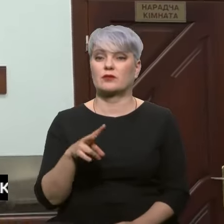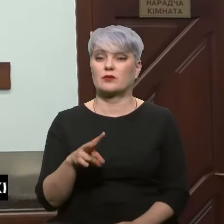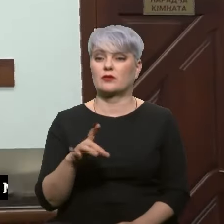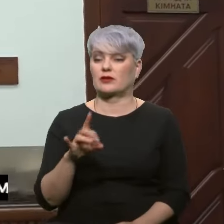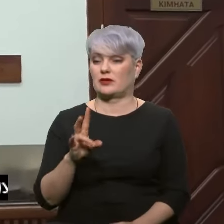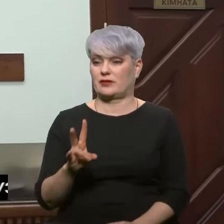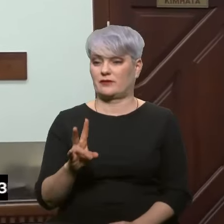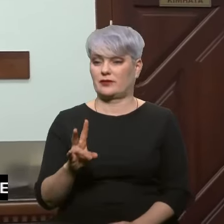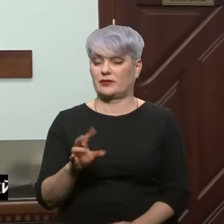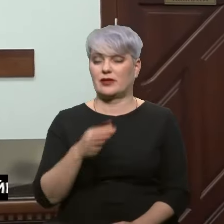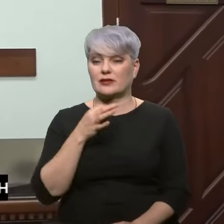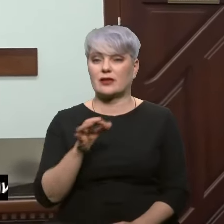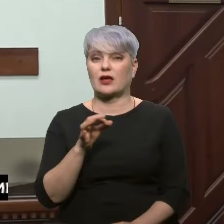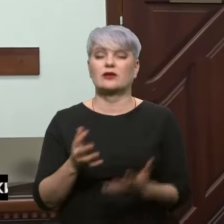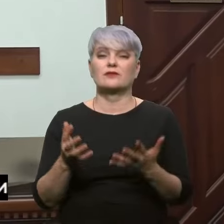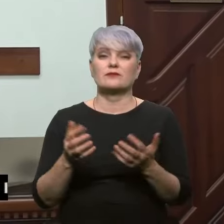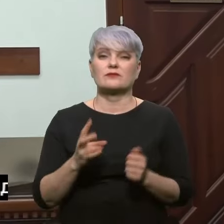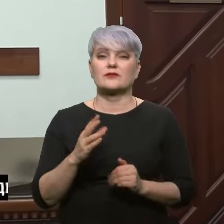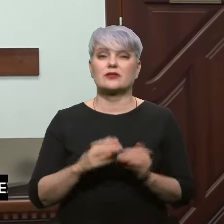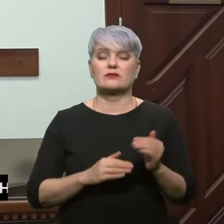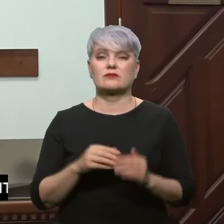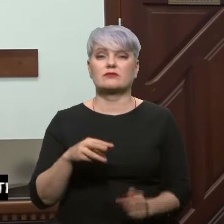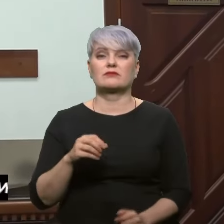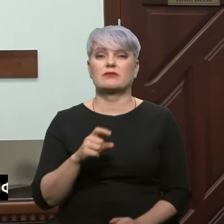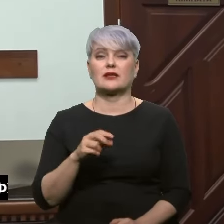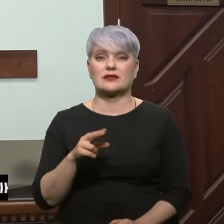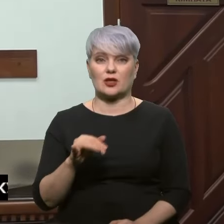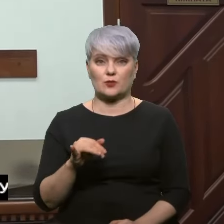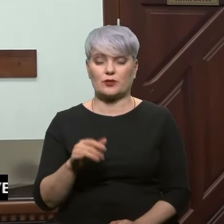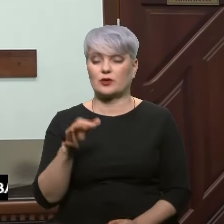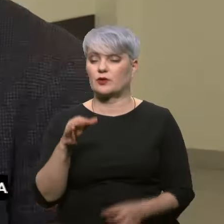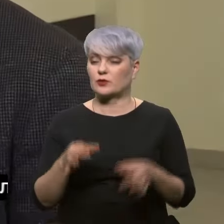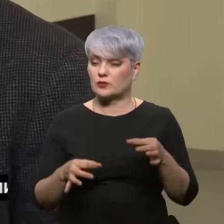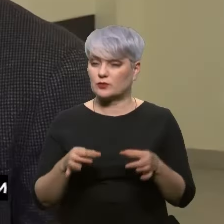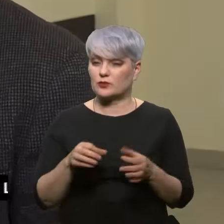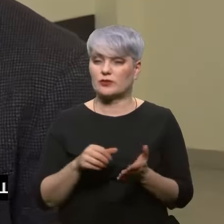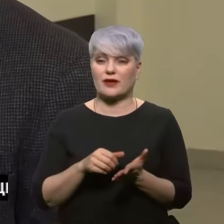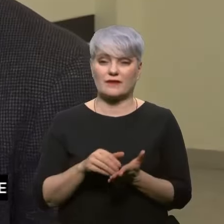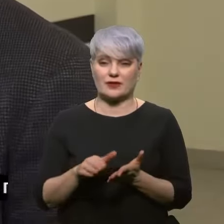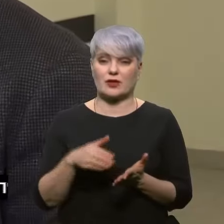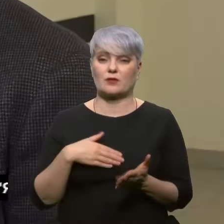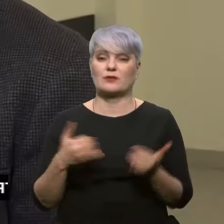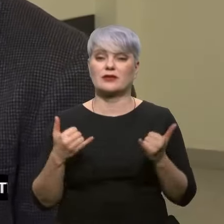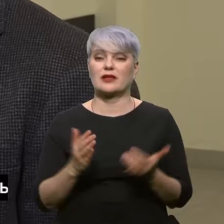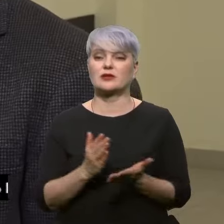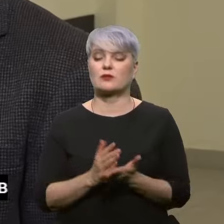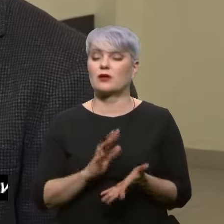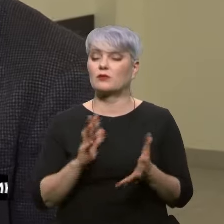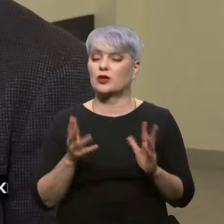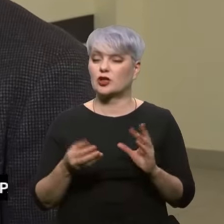Заяви ж про взяття на поруки Ігоря Мазепи суд відхилив. ми маємо зараз результат,